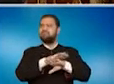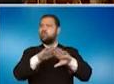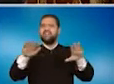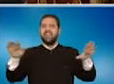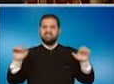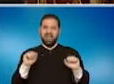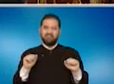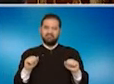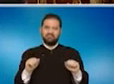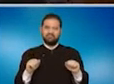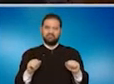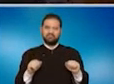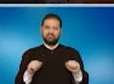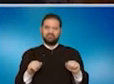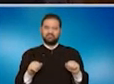că